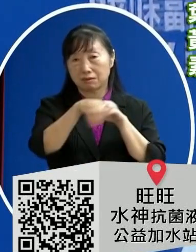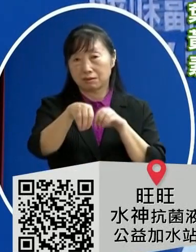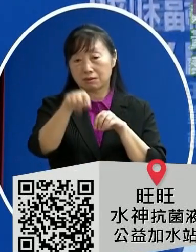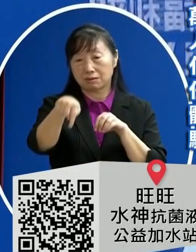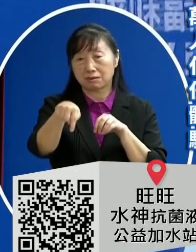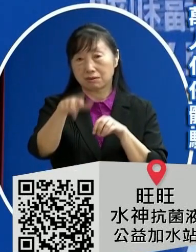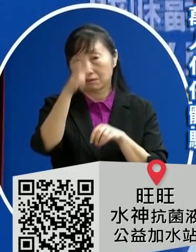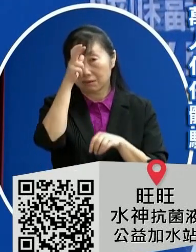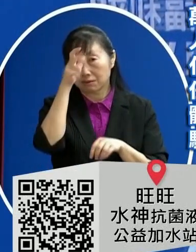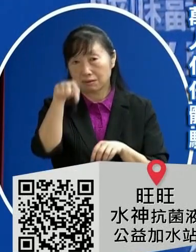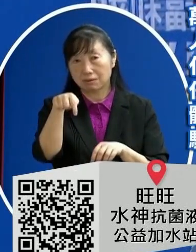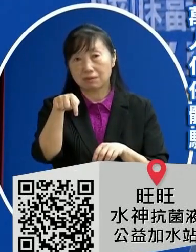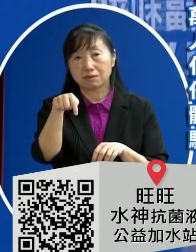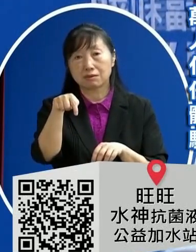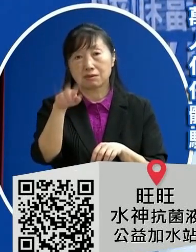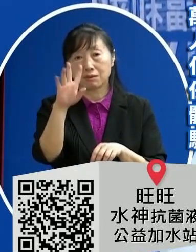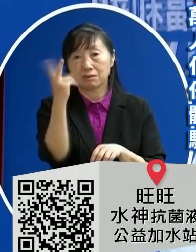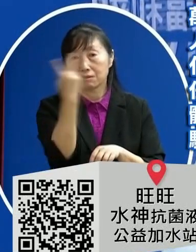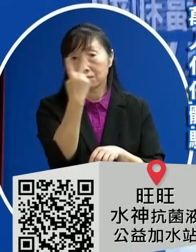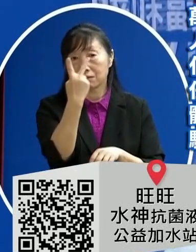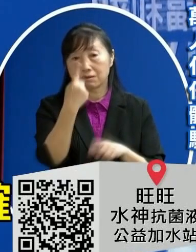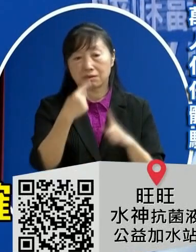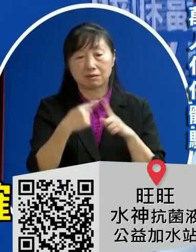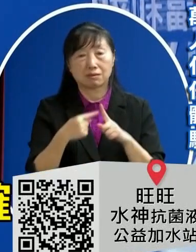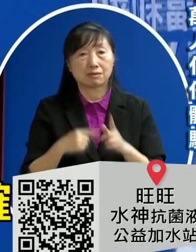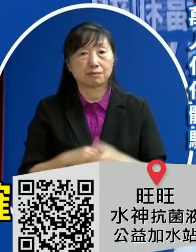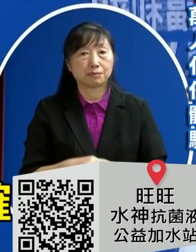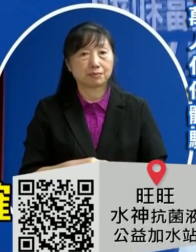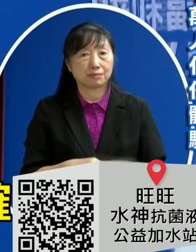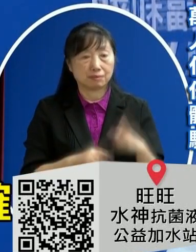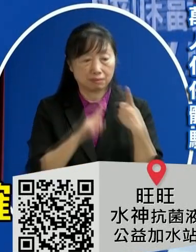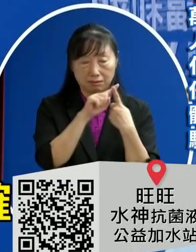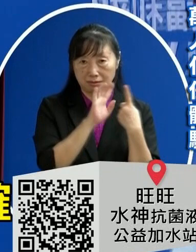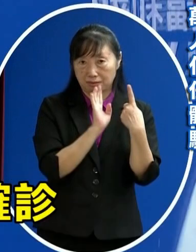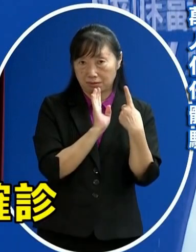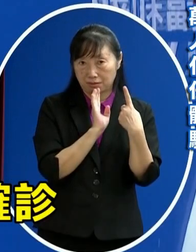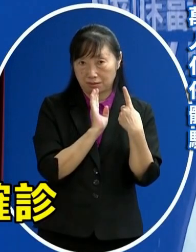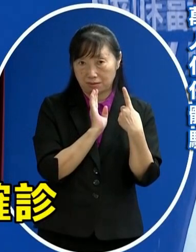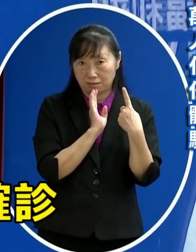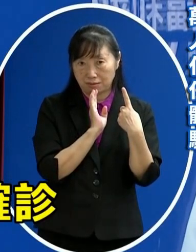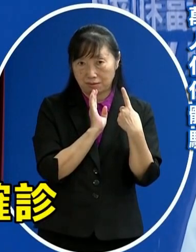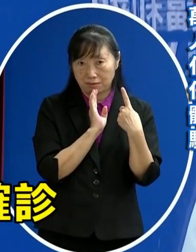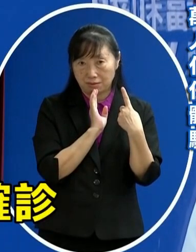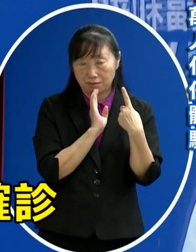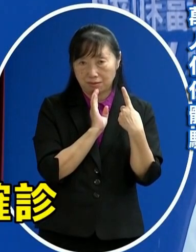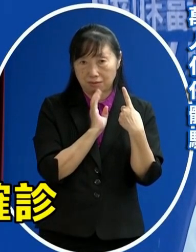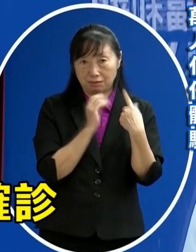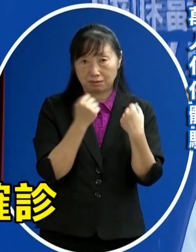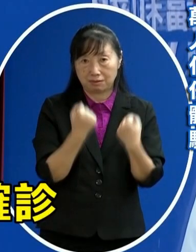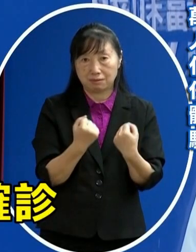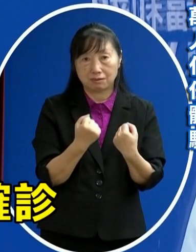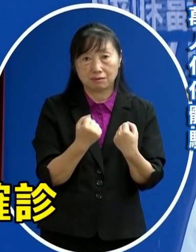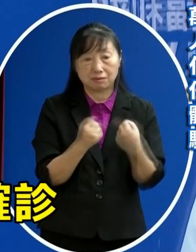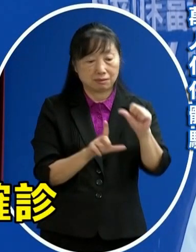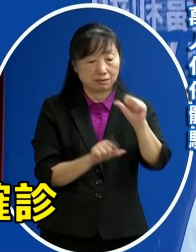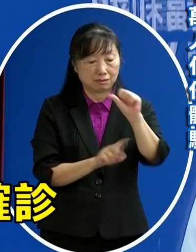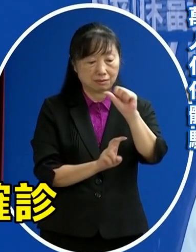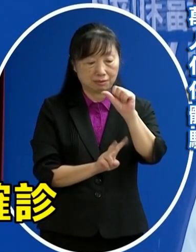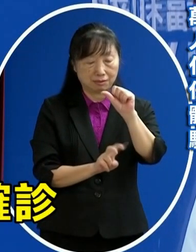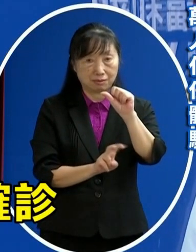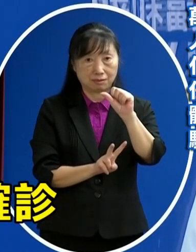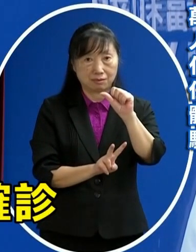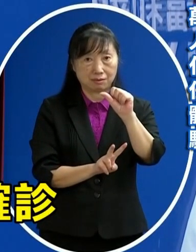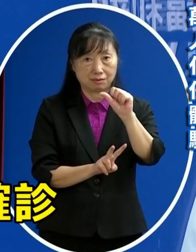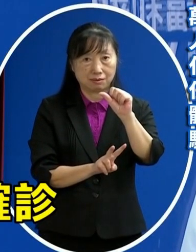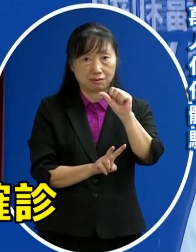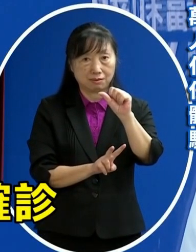分现在是有两位同仁哈，那一位同仁是在5月22日的